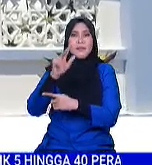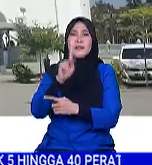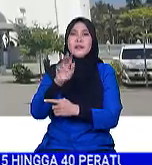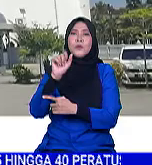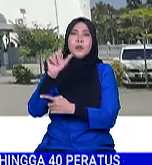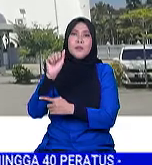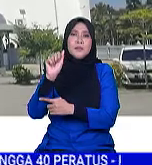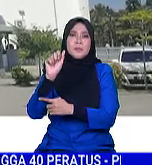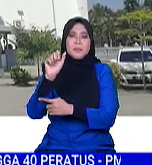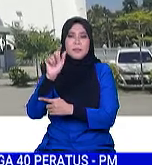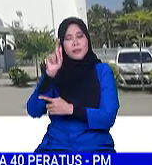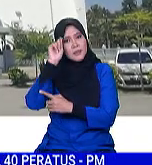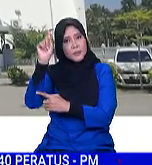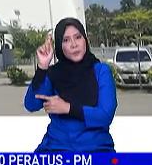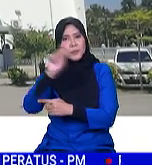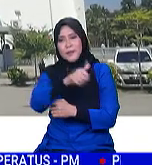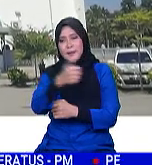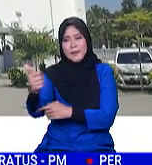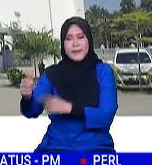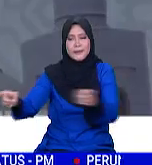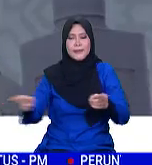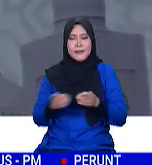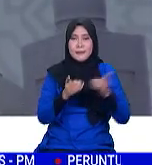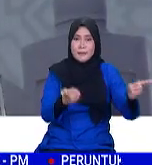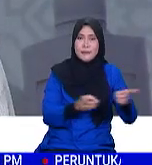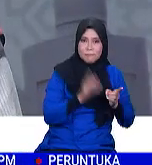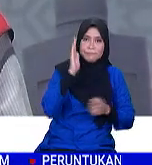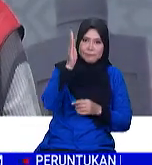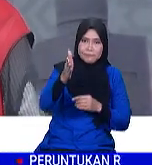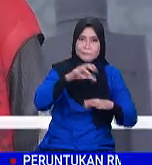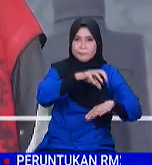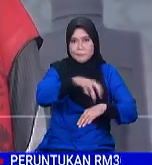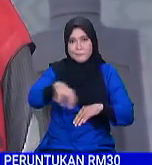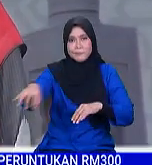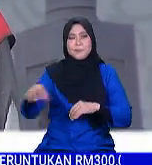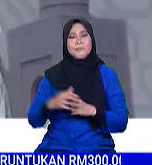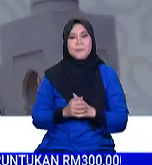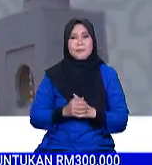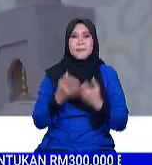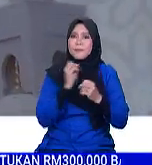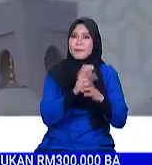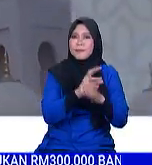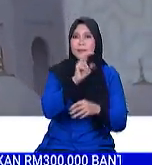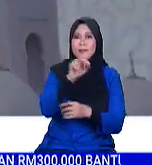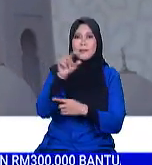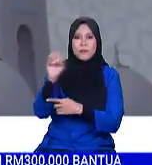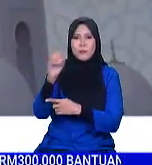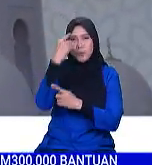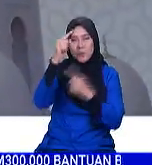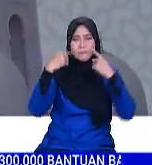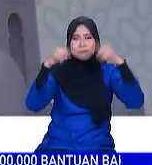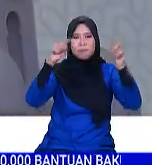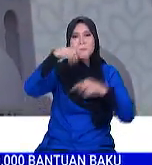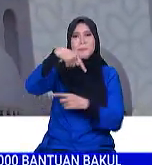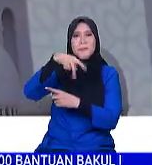Terengganu sebelum diperluas ke lain-lain daerah. Inisiatif dilakukan NGO ini dalam menjayakan PPV